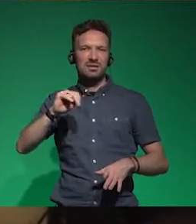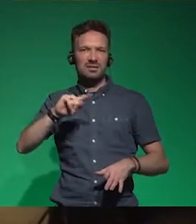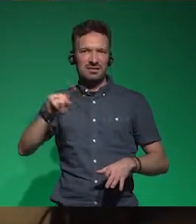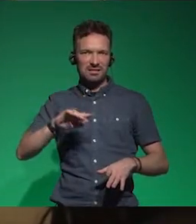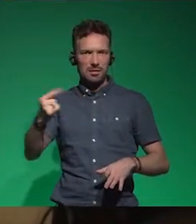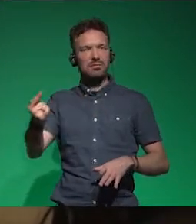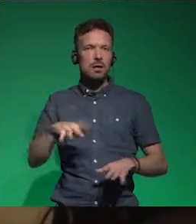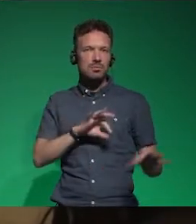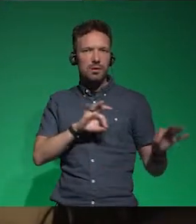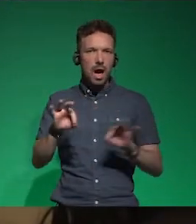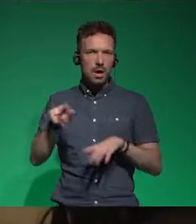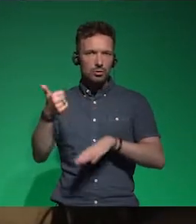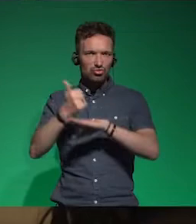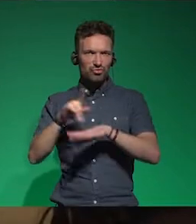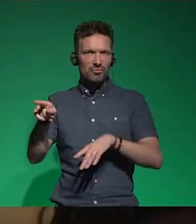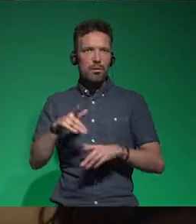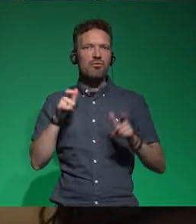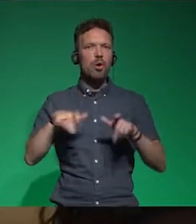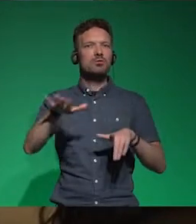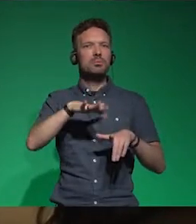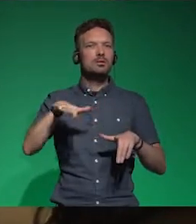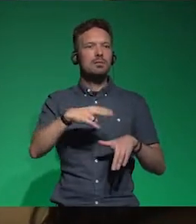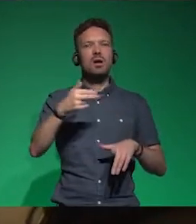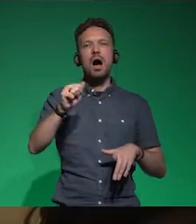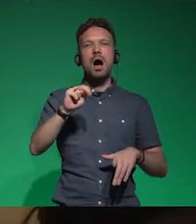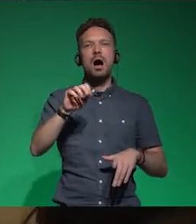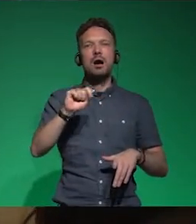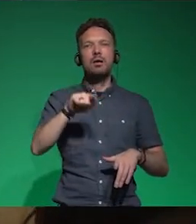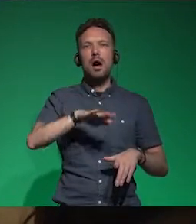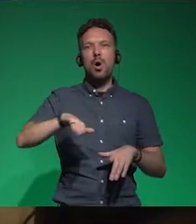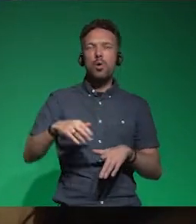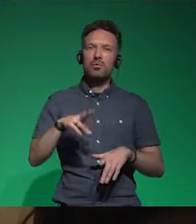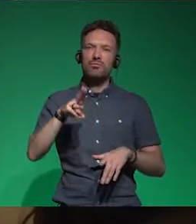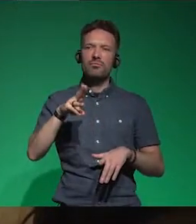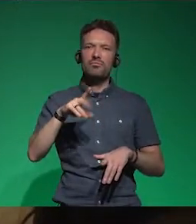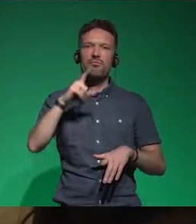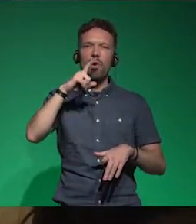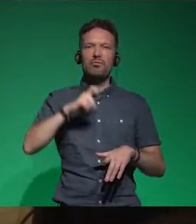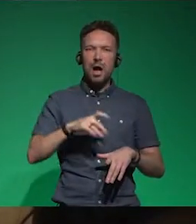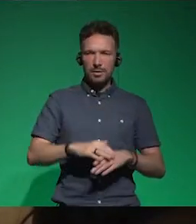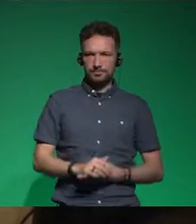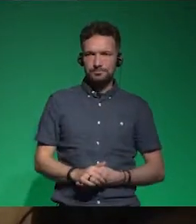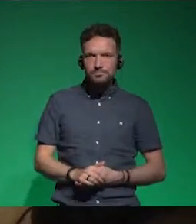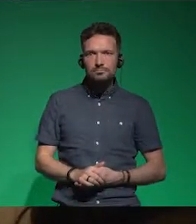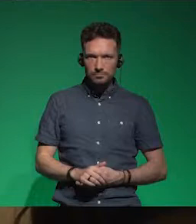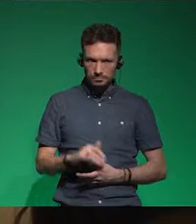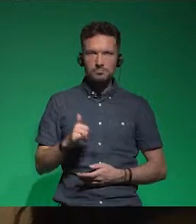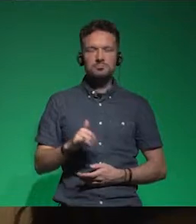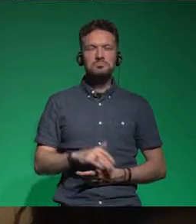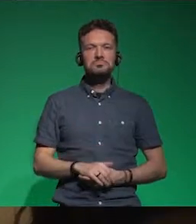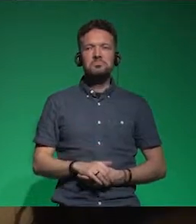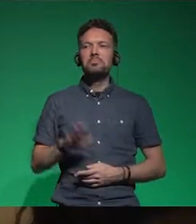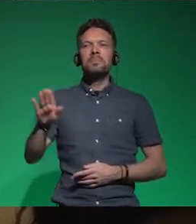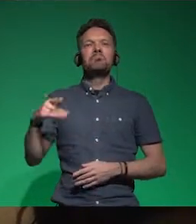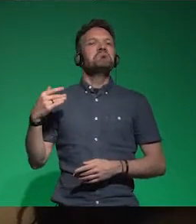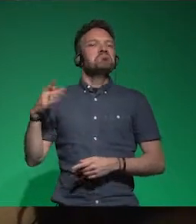Er ist der Leiter des Forstbetriebs Hanau-Wolfgang. Zu seinem beruflichen Engagement gehörten